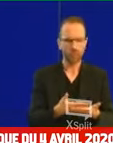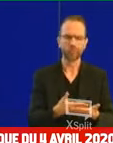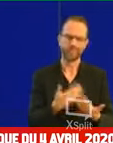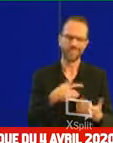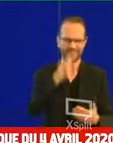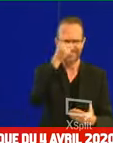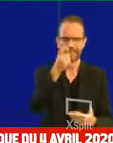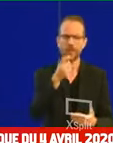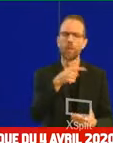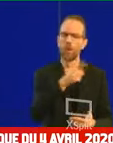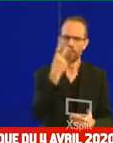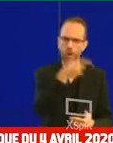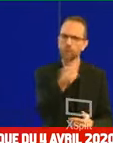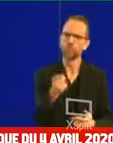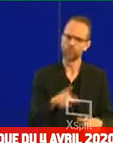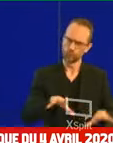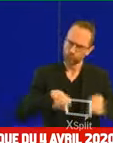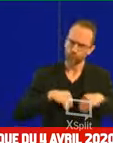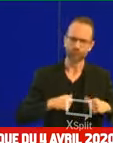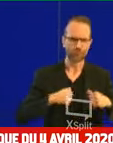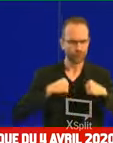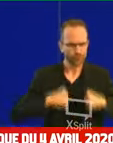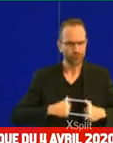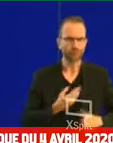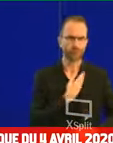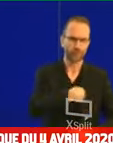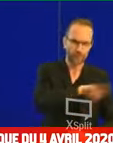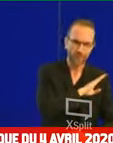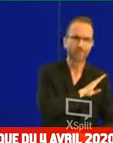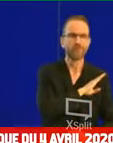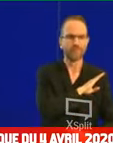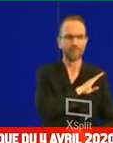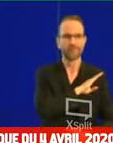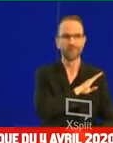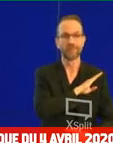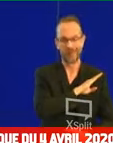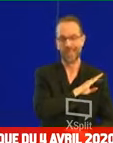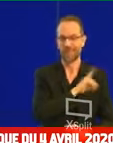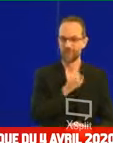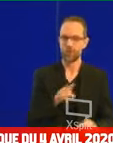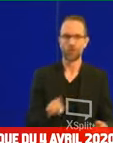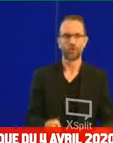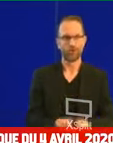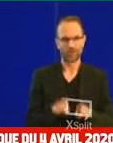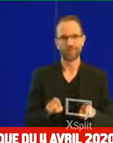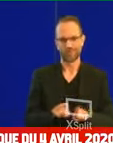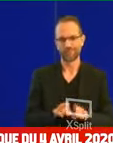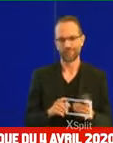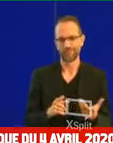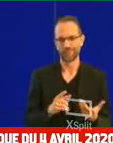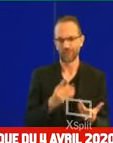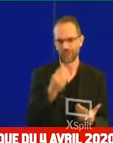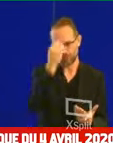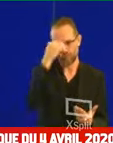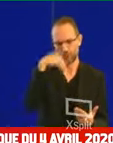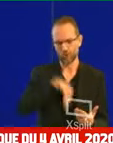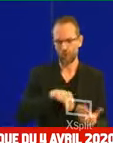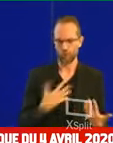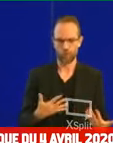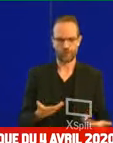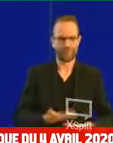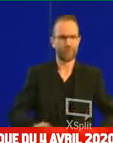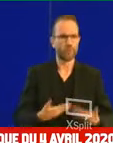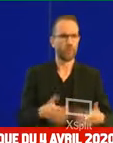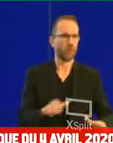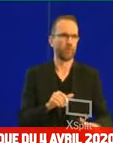réalistes la situation dans les hôpitaux est difficile même si elle est encore aujourd'hui gérable il faut remercier pour